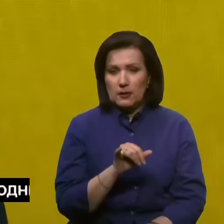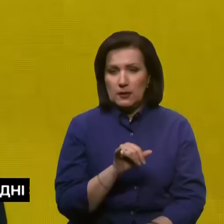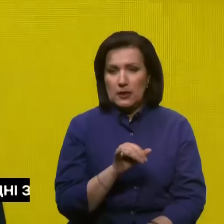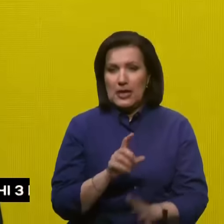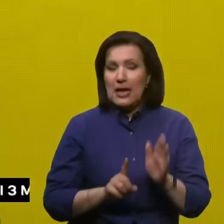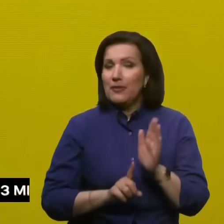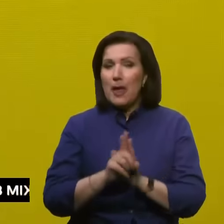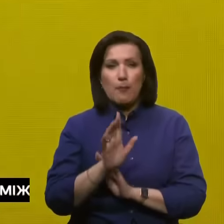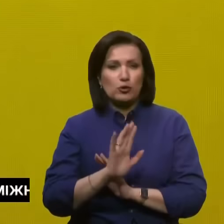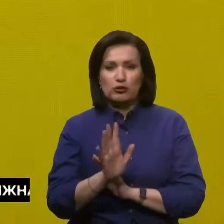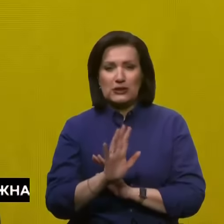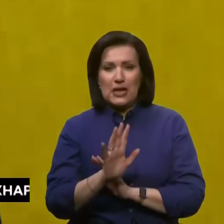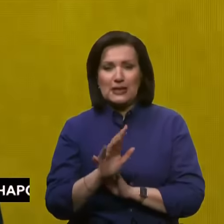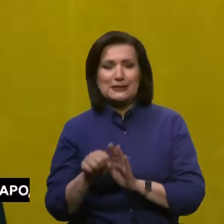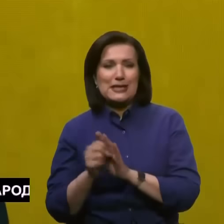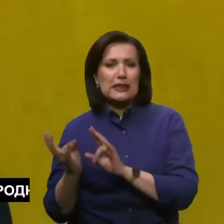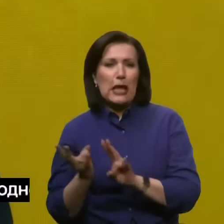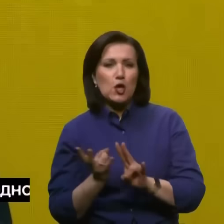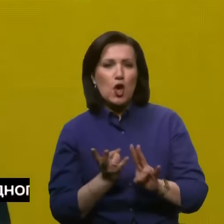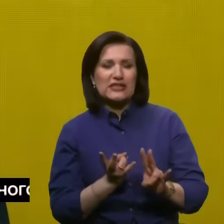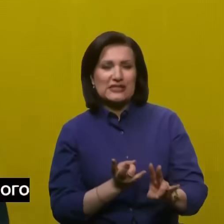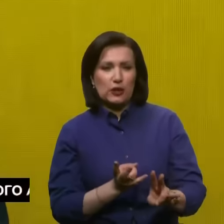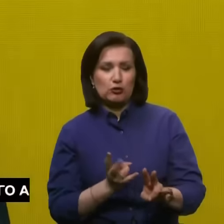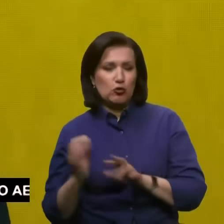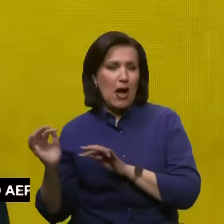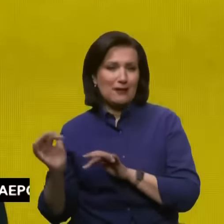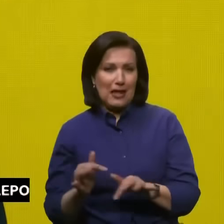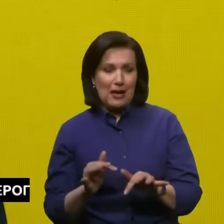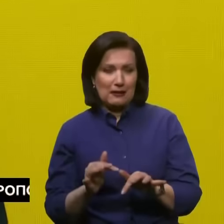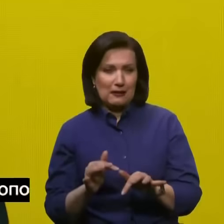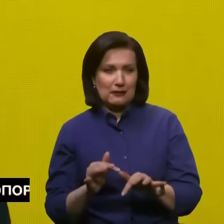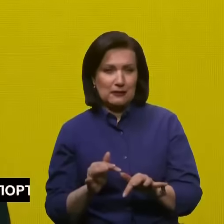не починалась з терористичної атаки